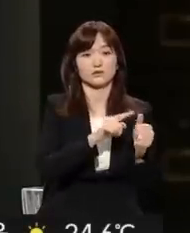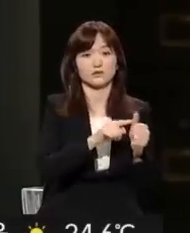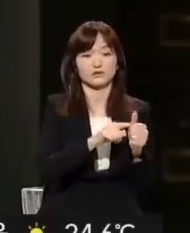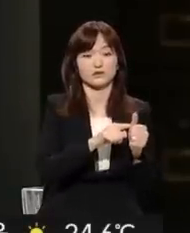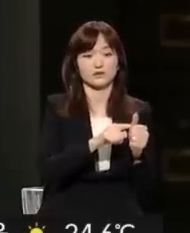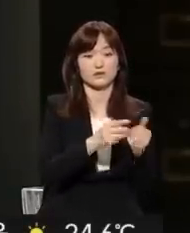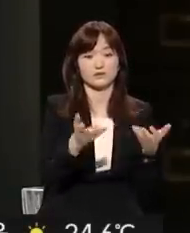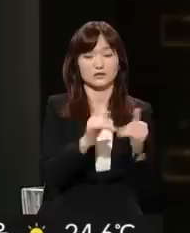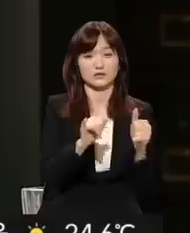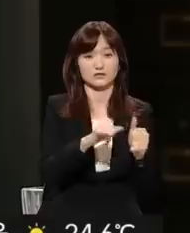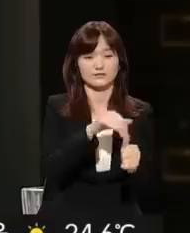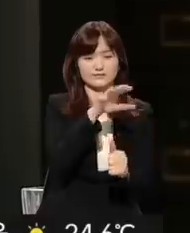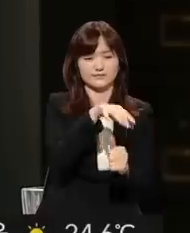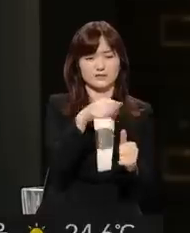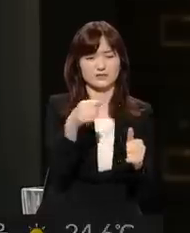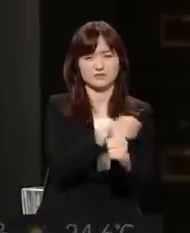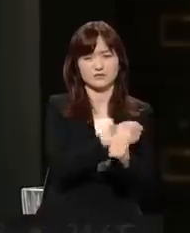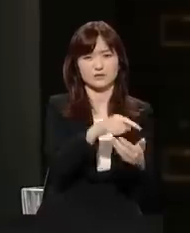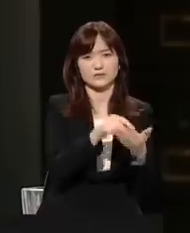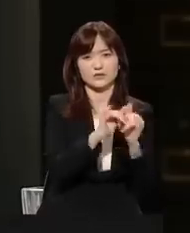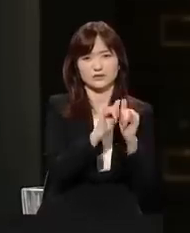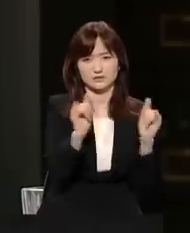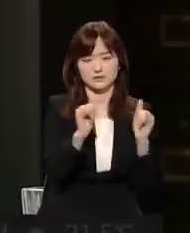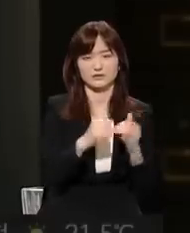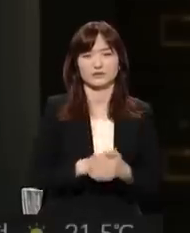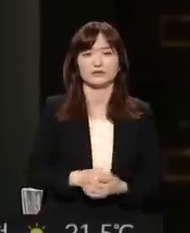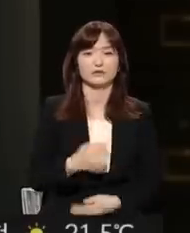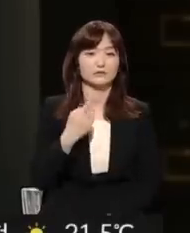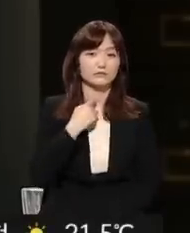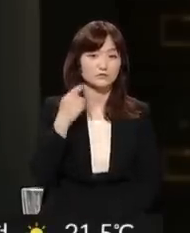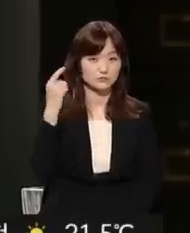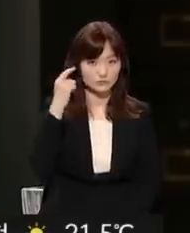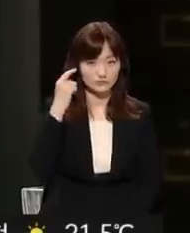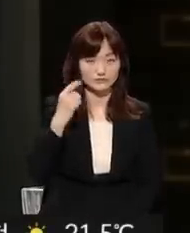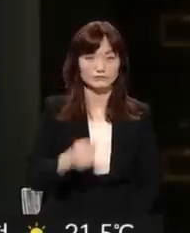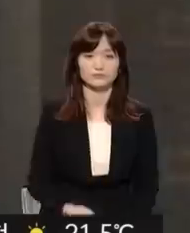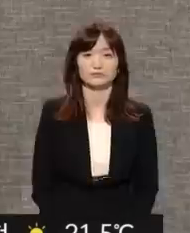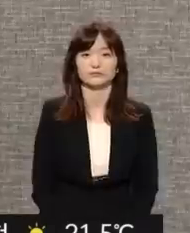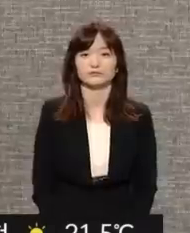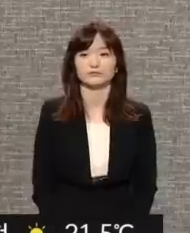폭행을 당한 피해자였다는 겁니다. 자, 그 목소리 직접 한번 들어보시죠.